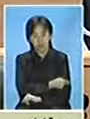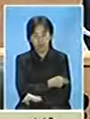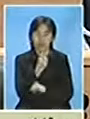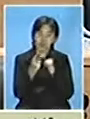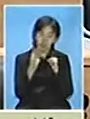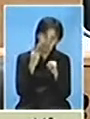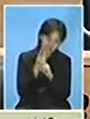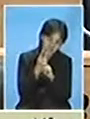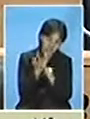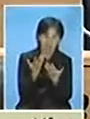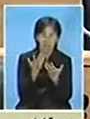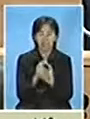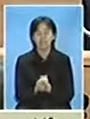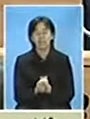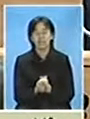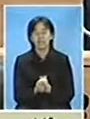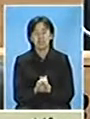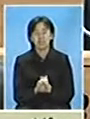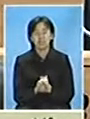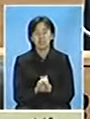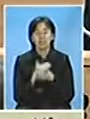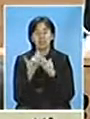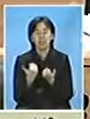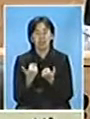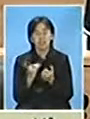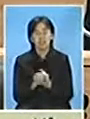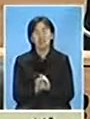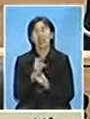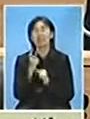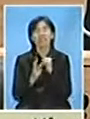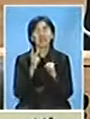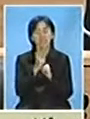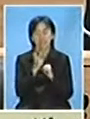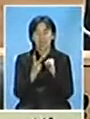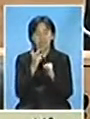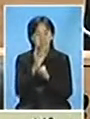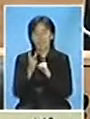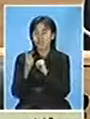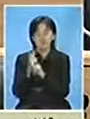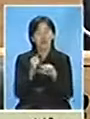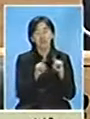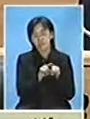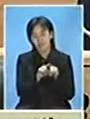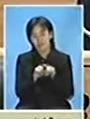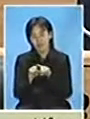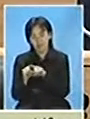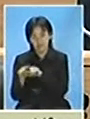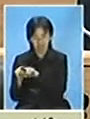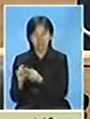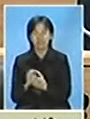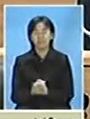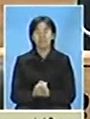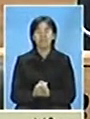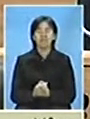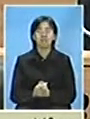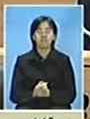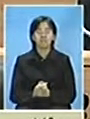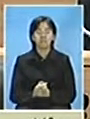ปีแต่ส่วนใหญ่ระยะหลังเนี่ยมา3ปี3ปีแล้วก็ล้อกันมาอย่างนี้ตลอด